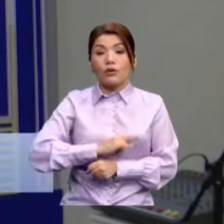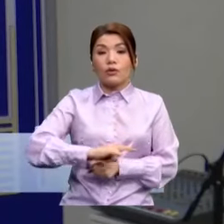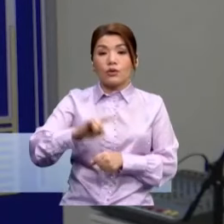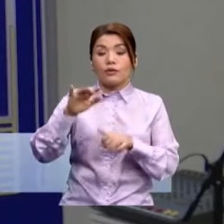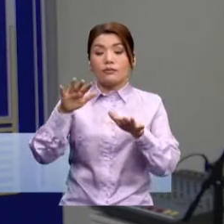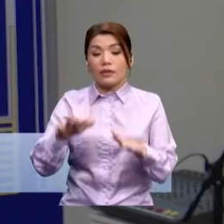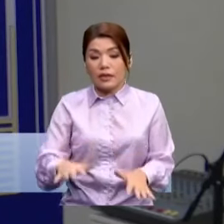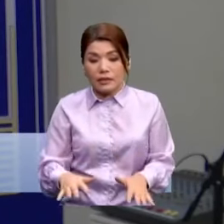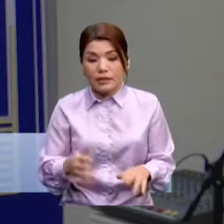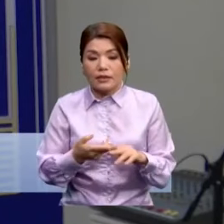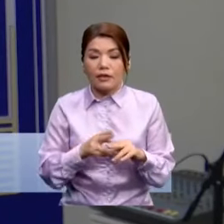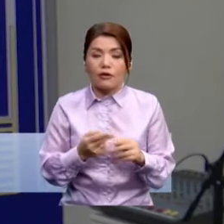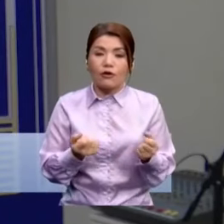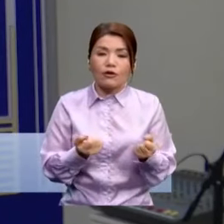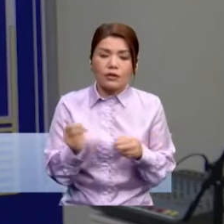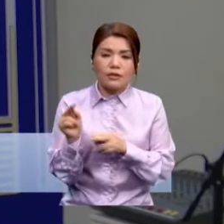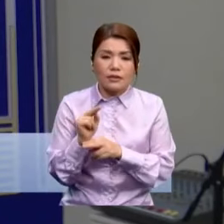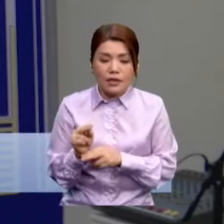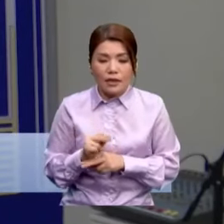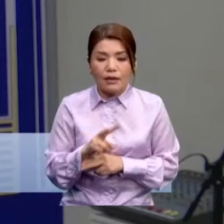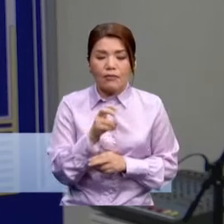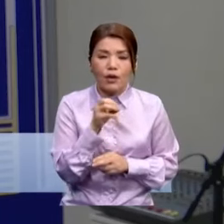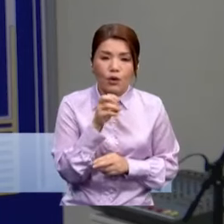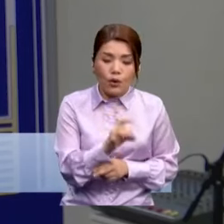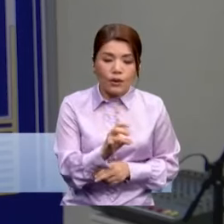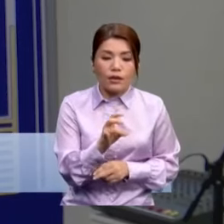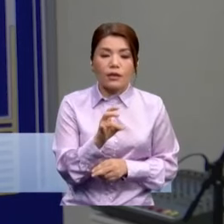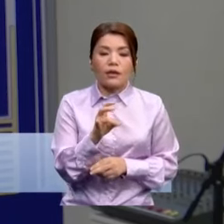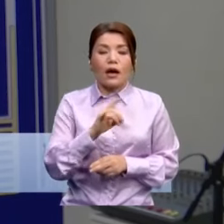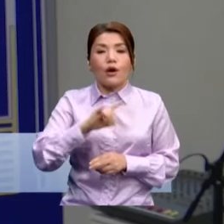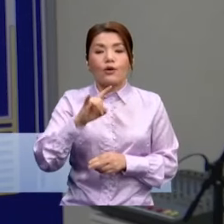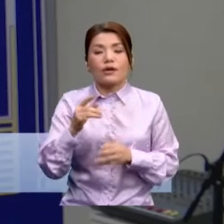өзі, және рөлдеу жолдары, перрон, жаңағы әуе